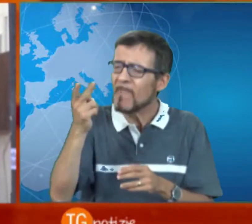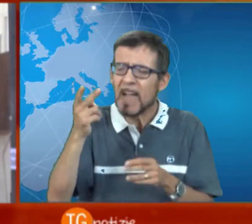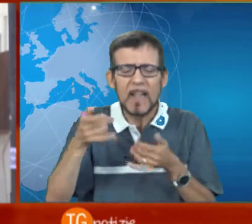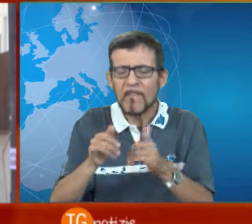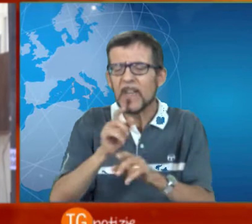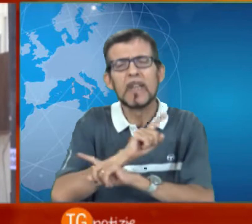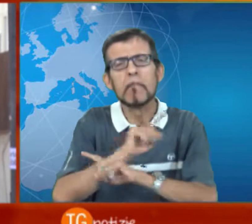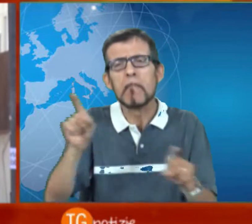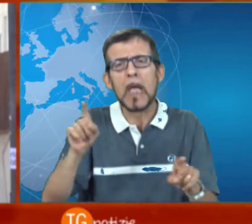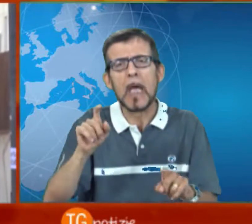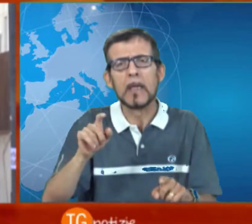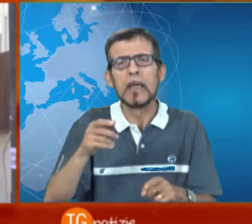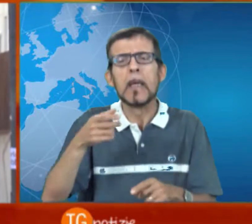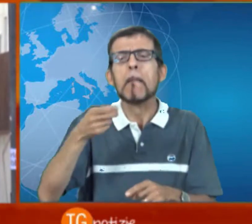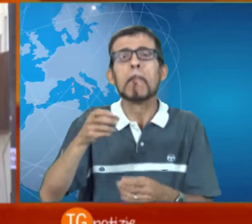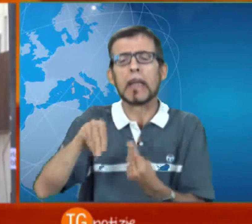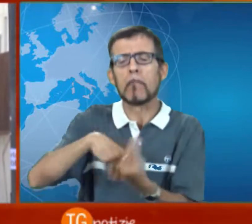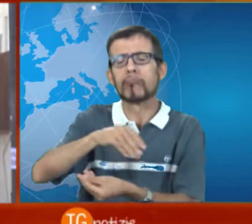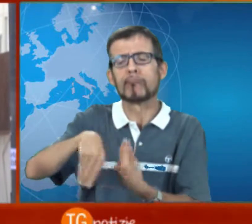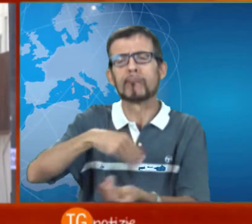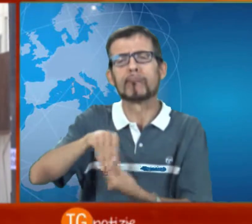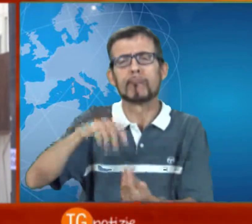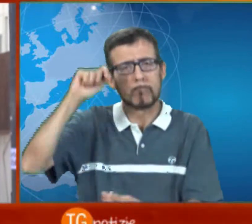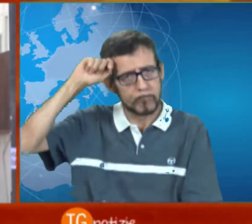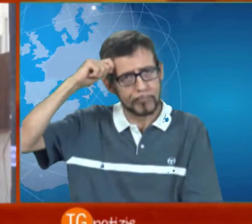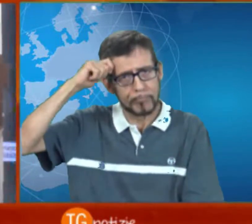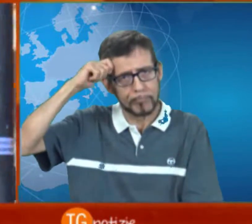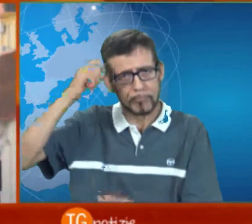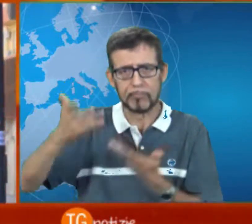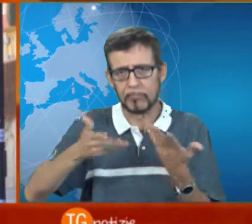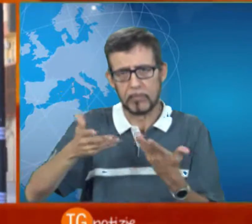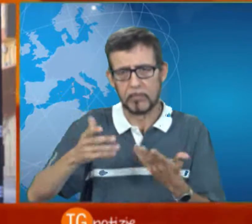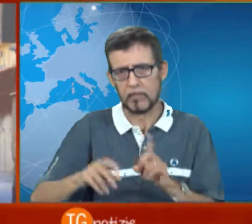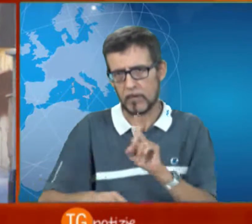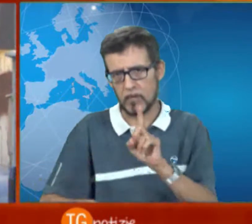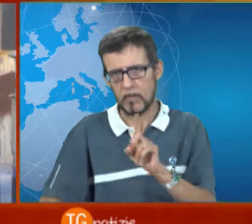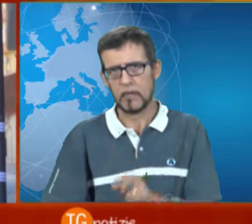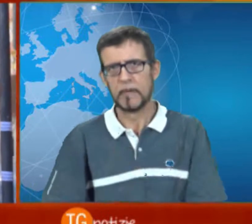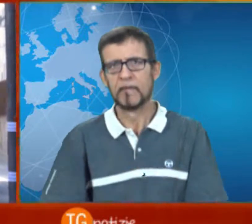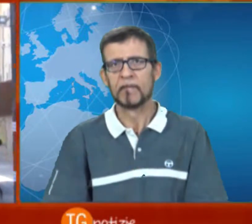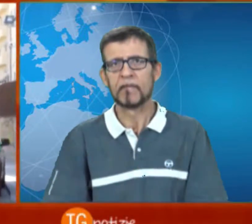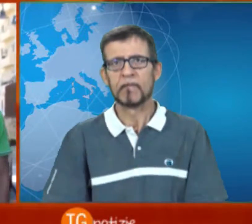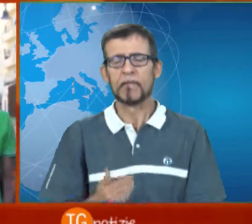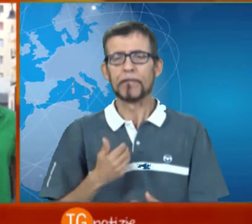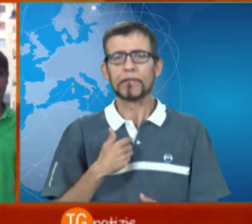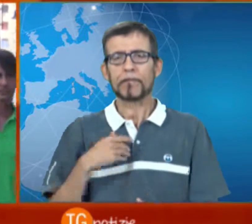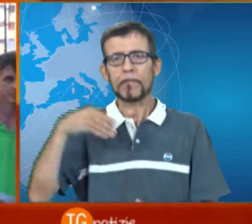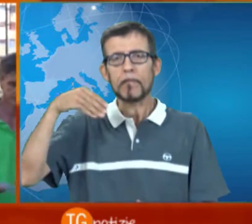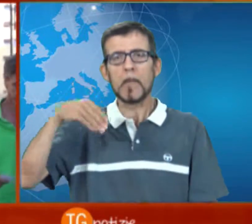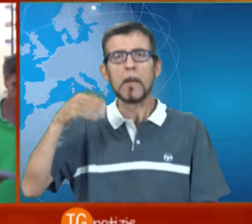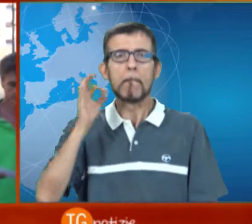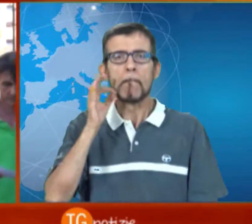perché manipolati dagli ex mariti o dalle ex mogli. Io sono